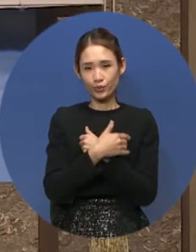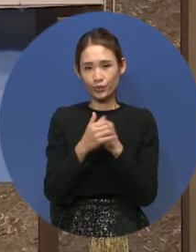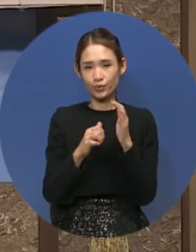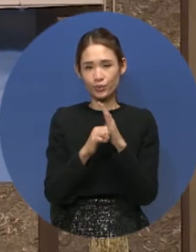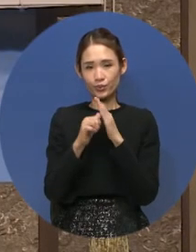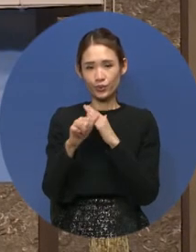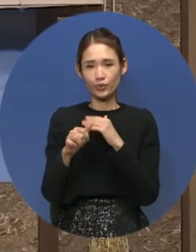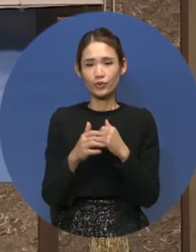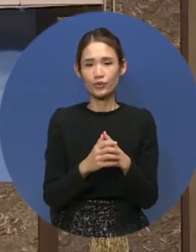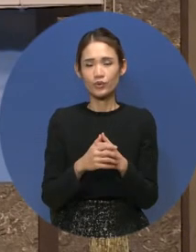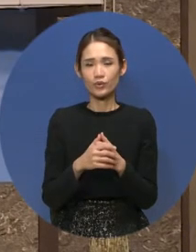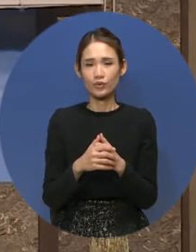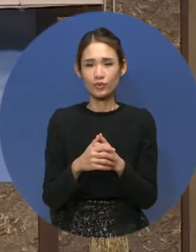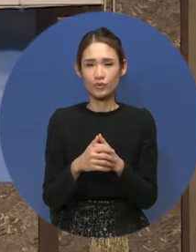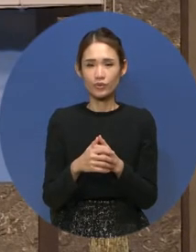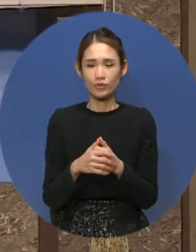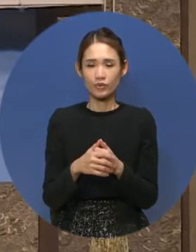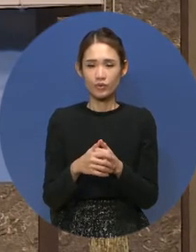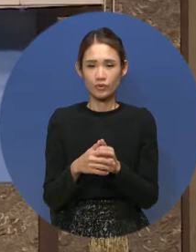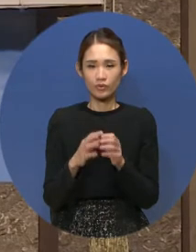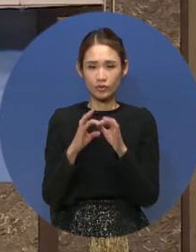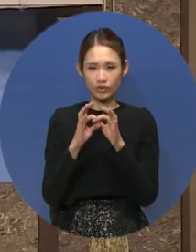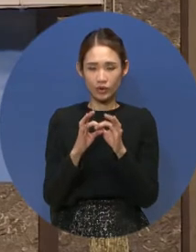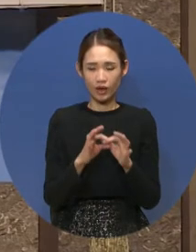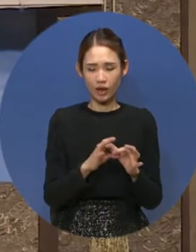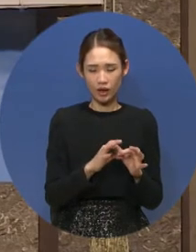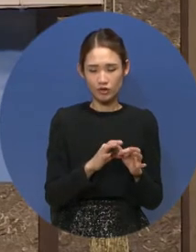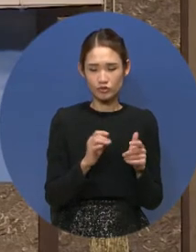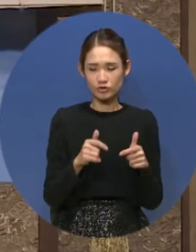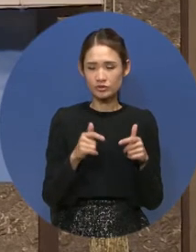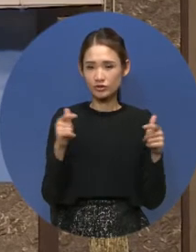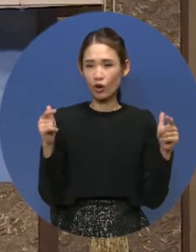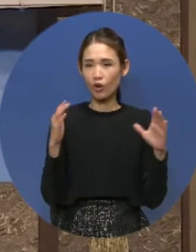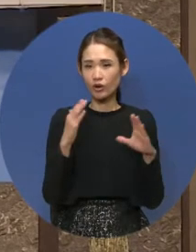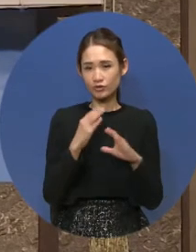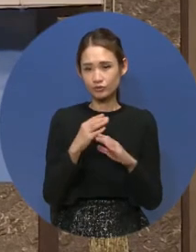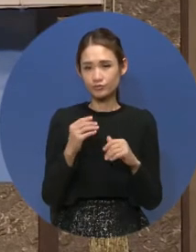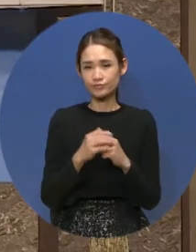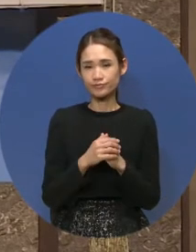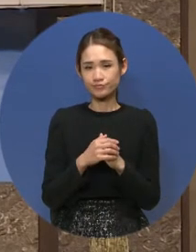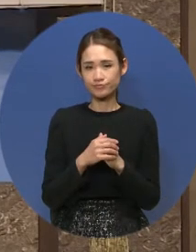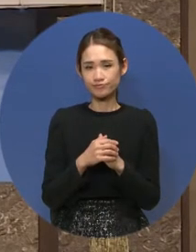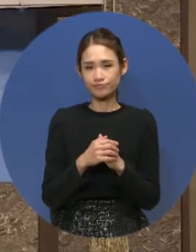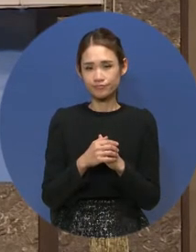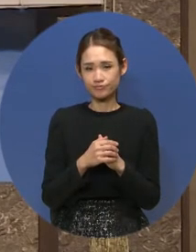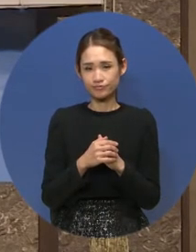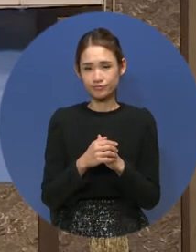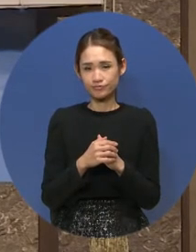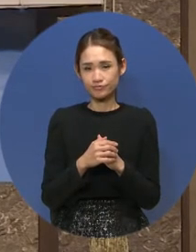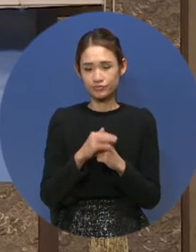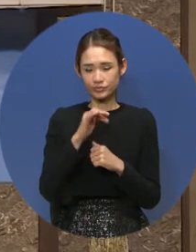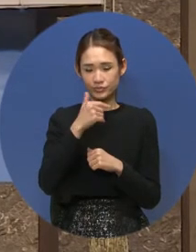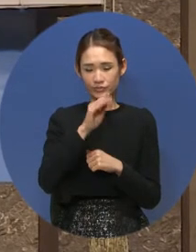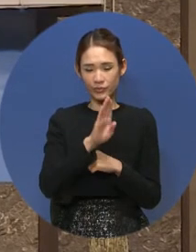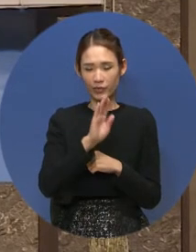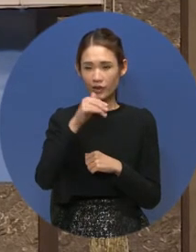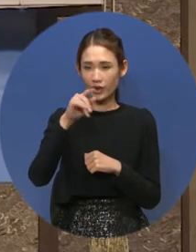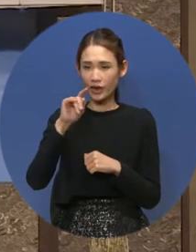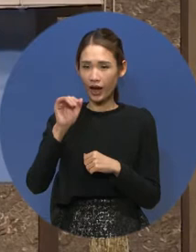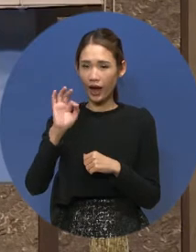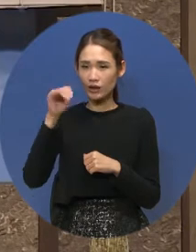대표적인 모델입니다. 그런 부분은 계속 이제 추가적으로 진행하고 있고요. 네. 또 하나 아까 말한 이제 집창촌